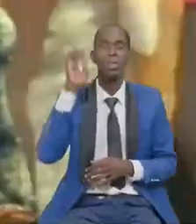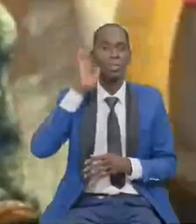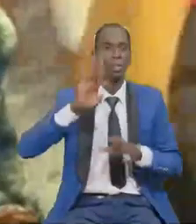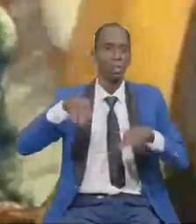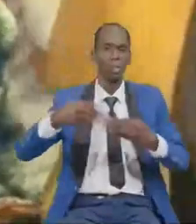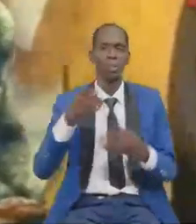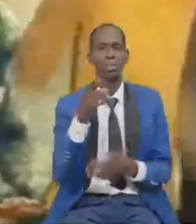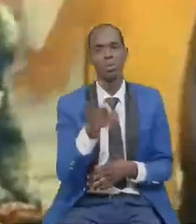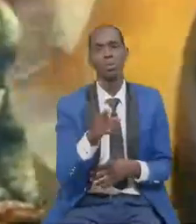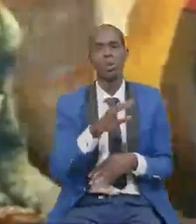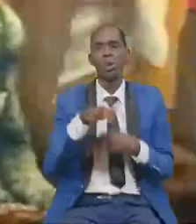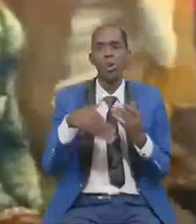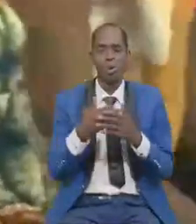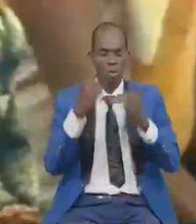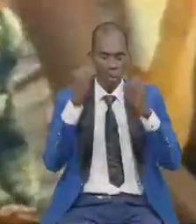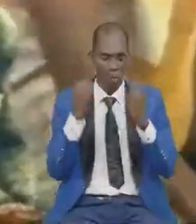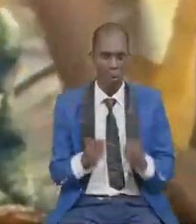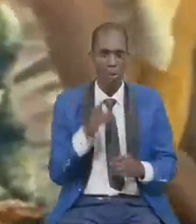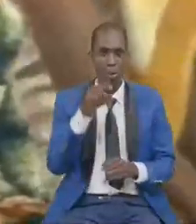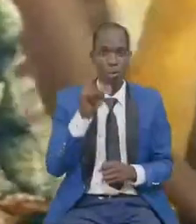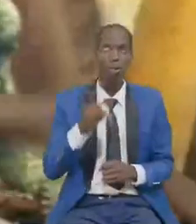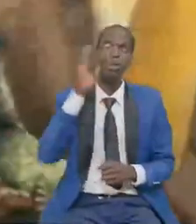La puissance dont il avait, il donnera.